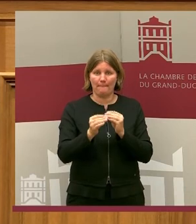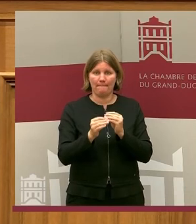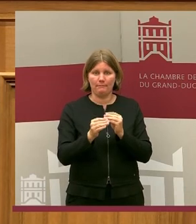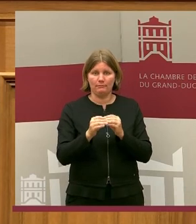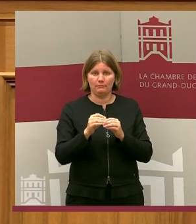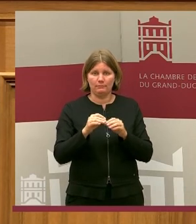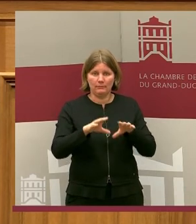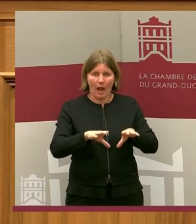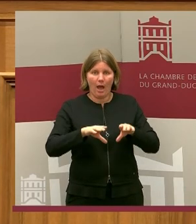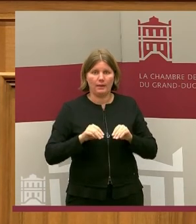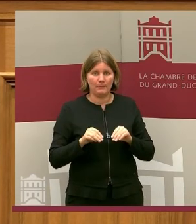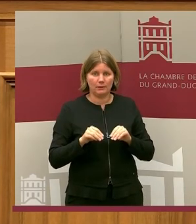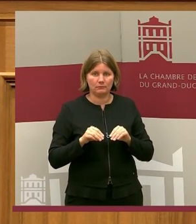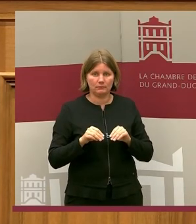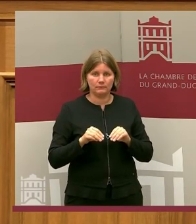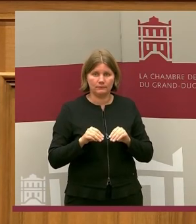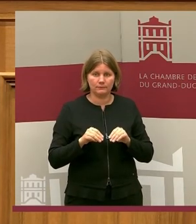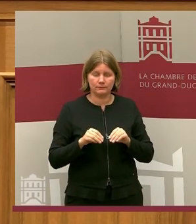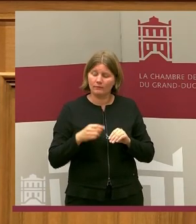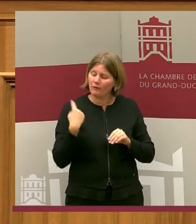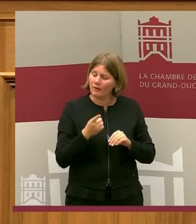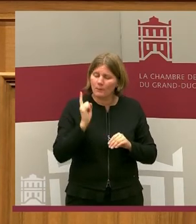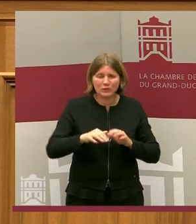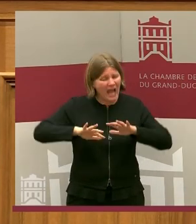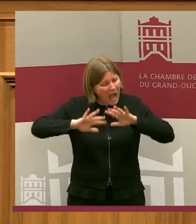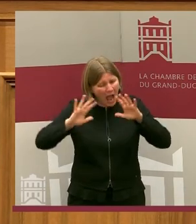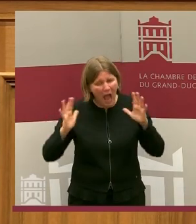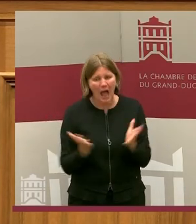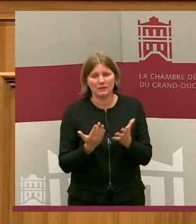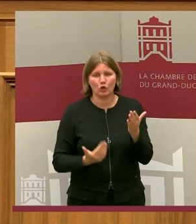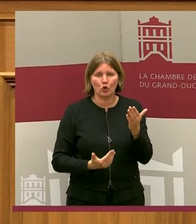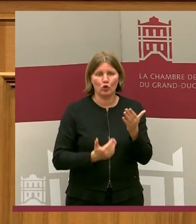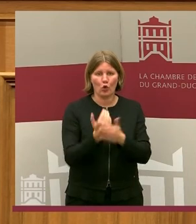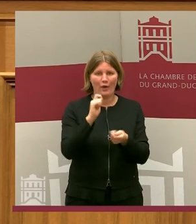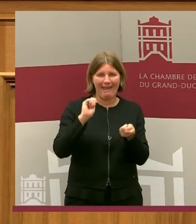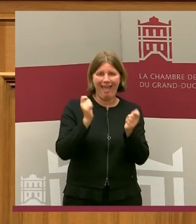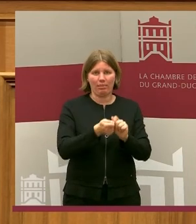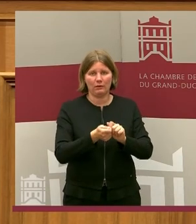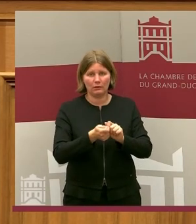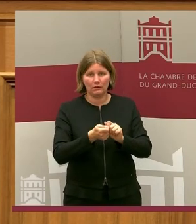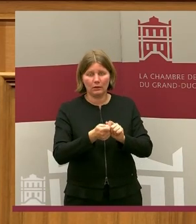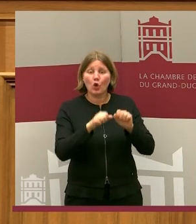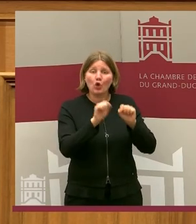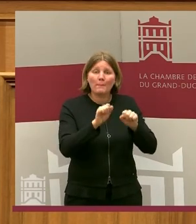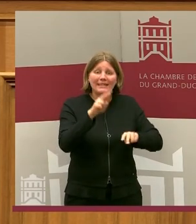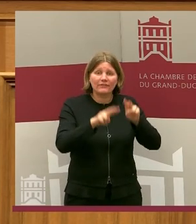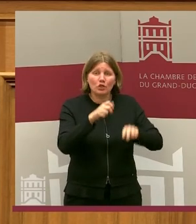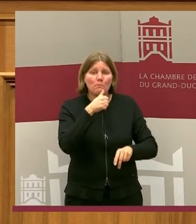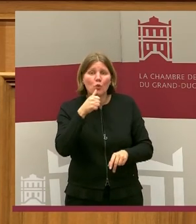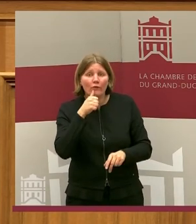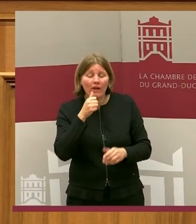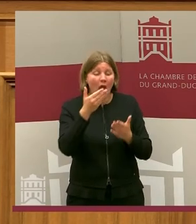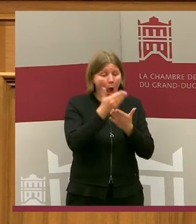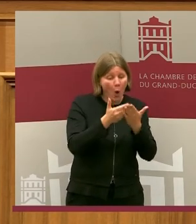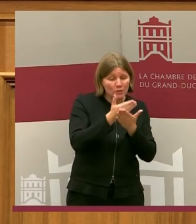CS richtig schreibt, müssen wir alles auf die Liste stellen. Von den Kompetenzen von verschiedenen Berufen, über die Ausbildung bis hin